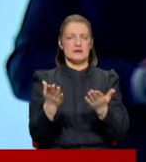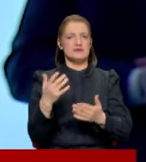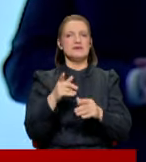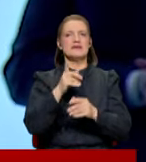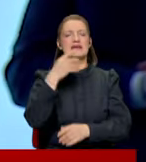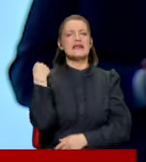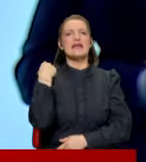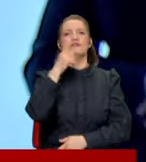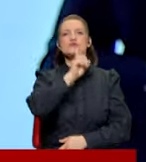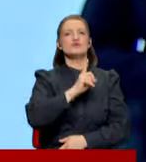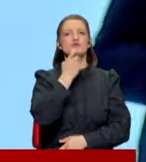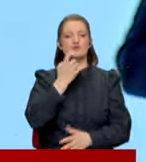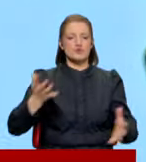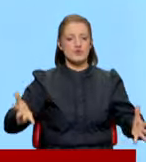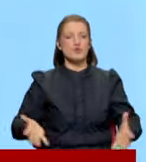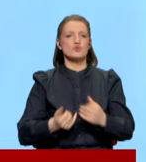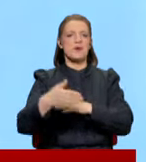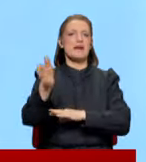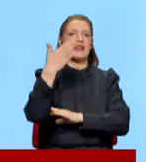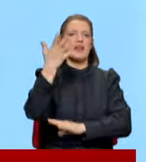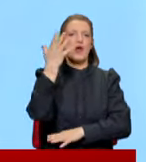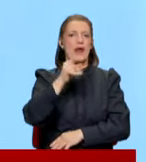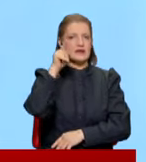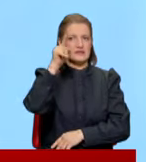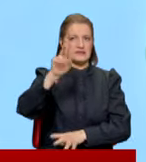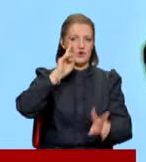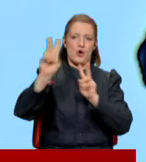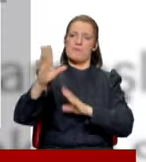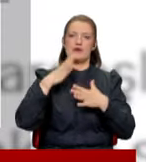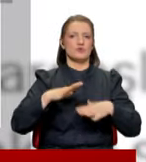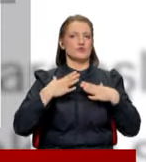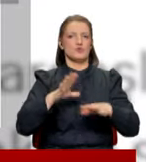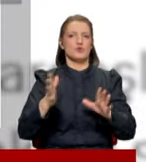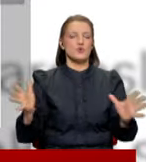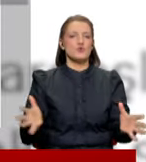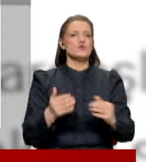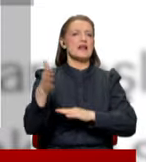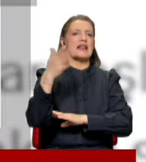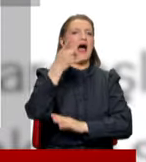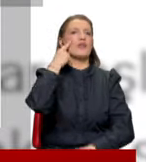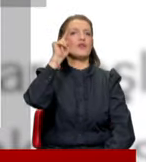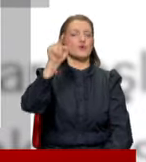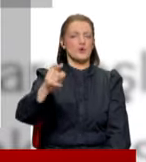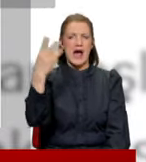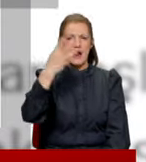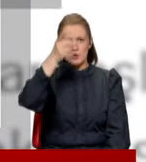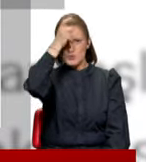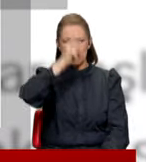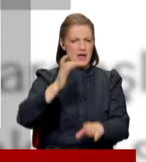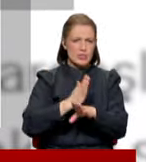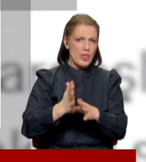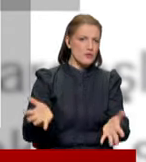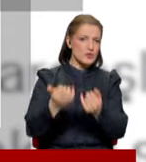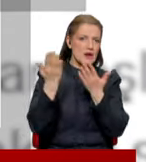yeni yüzyılın kurtarıcı lider olarak sizi görmek istiyoruz kurtarıcı Lider Atatürk'tür Erdoğan Türkiye'yi neden